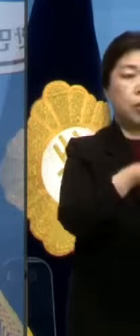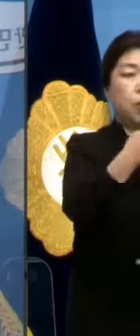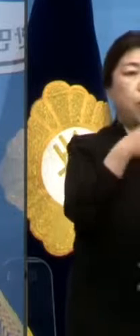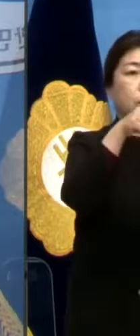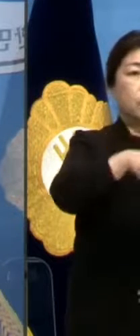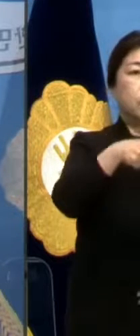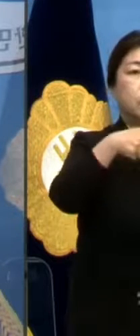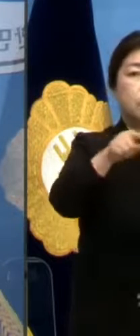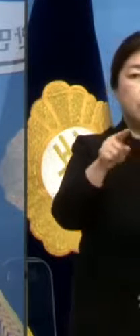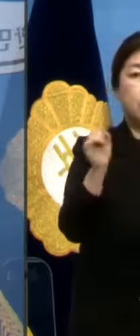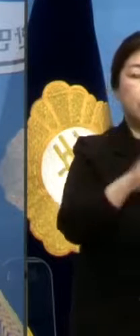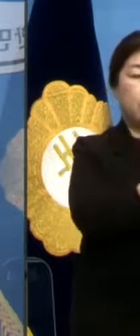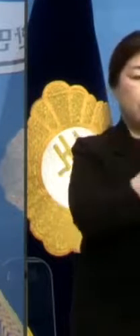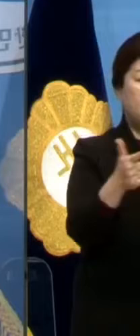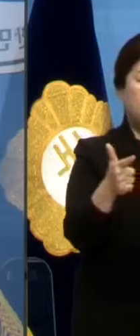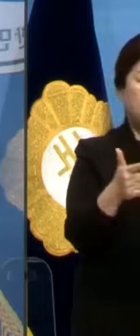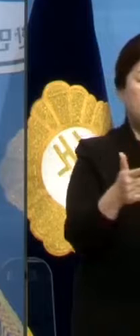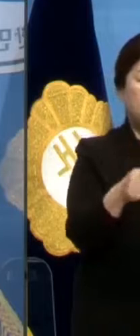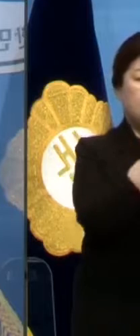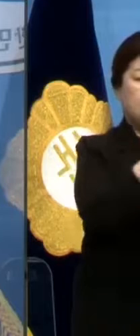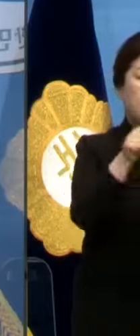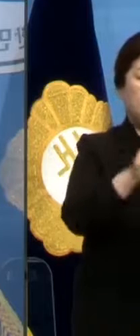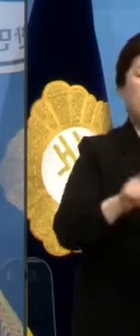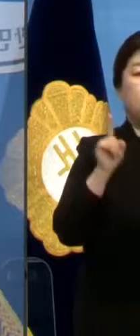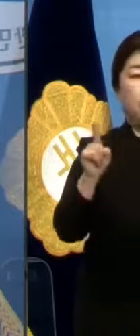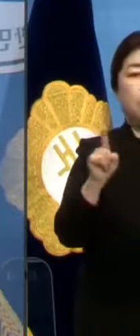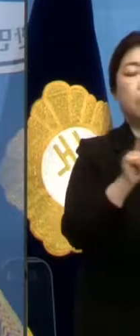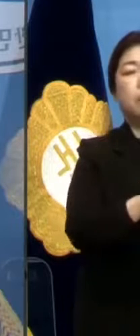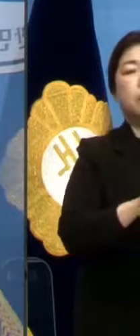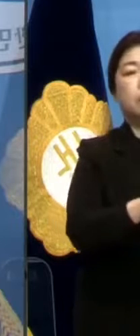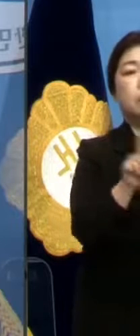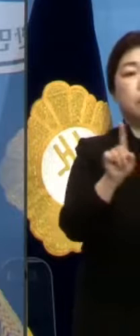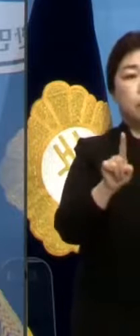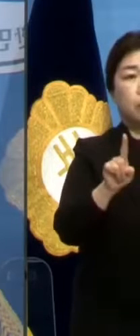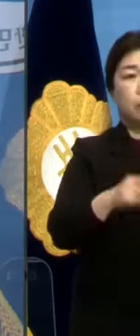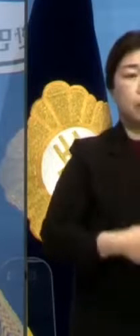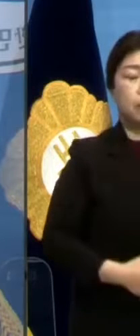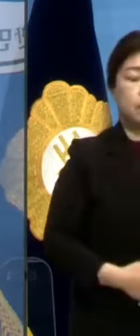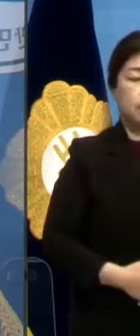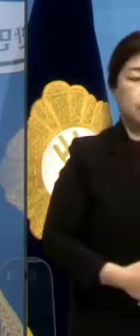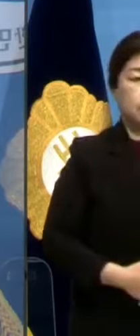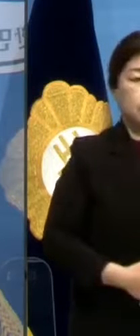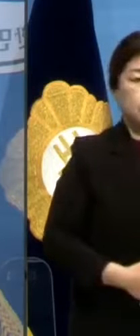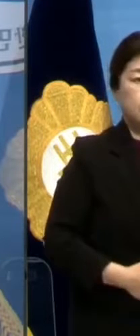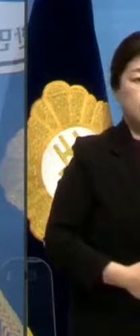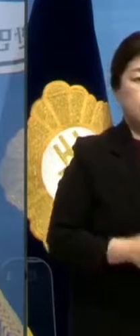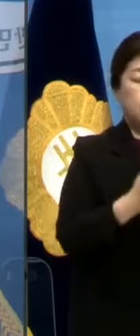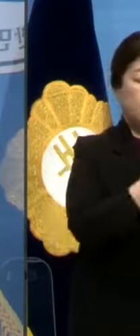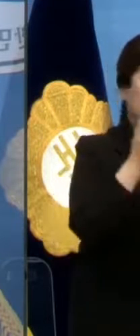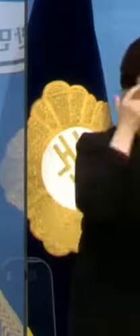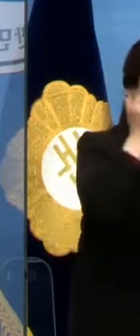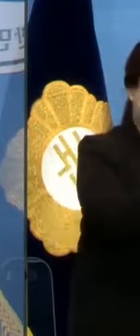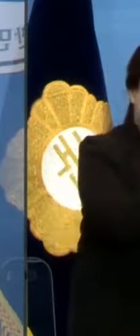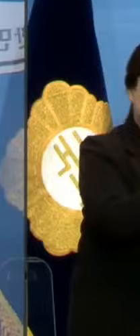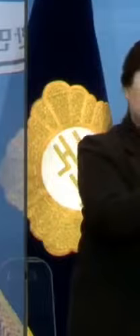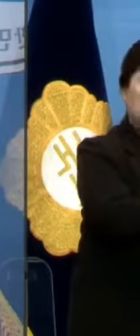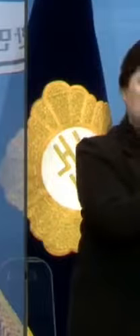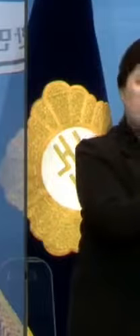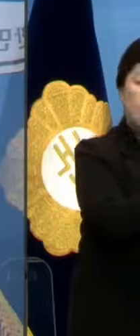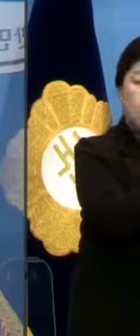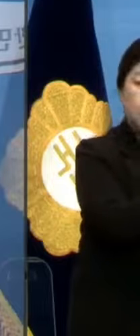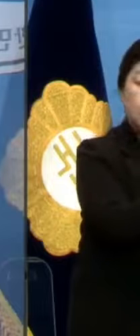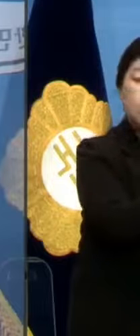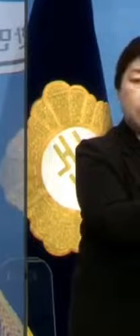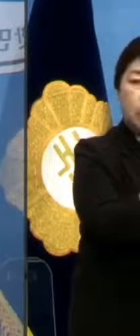4+1, 그 야합은 다 무엇이었습니까? 이런 사람들과 함께하는 그런